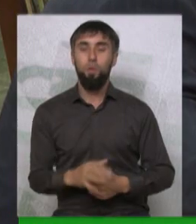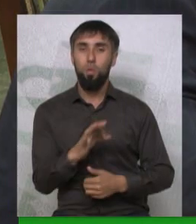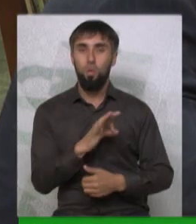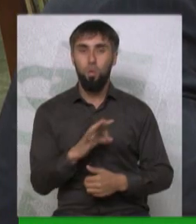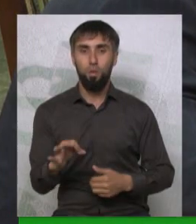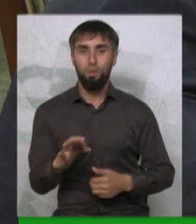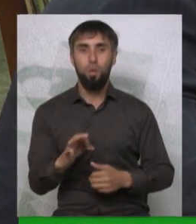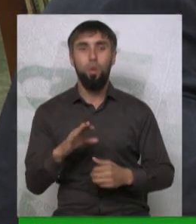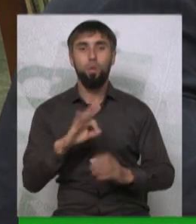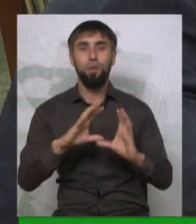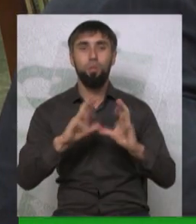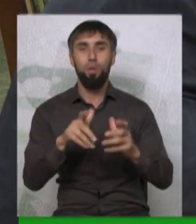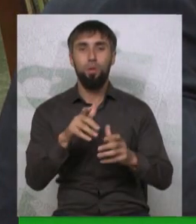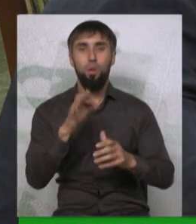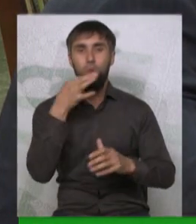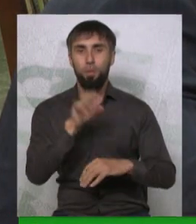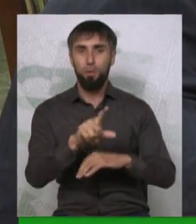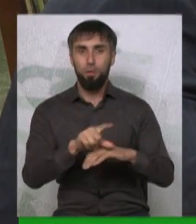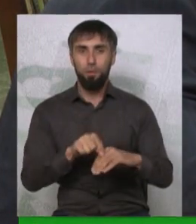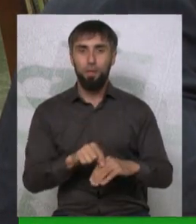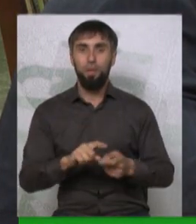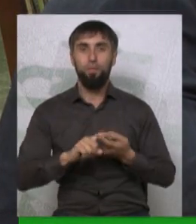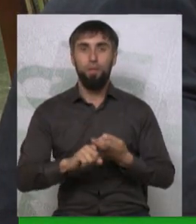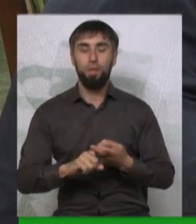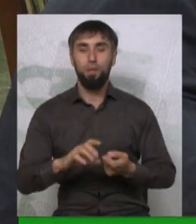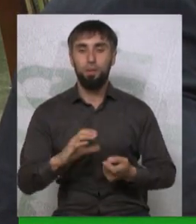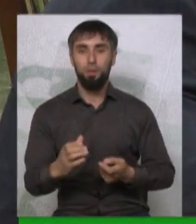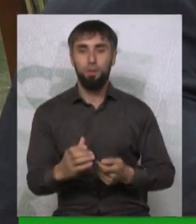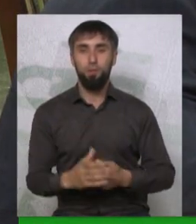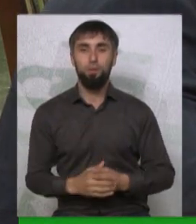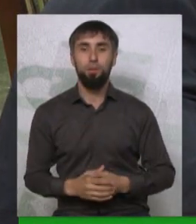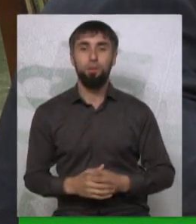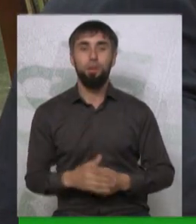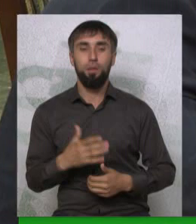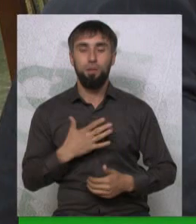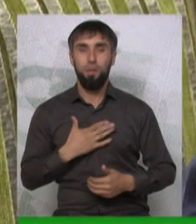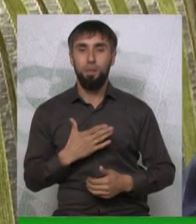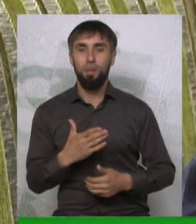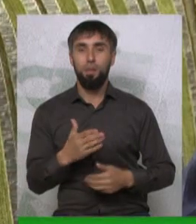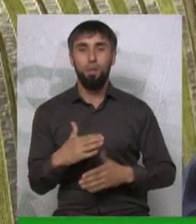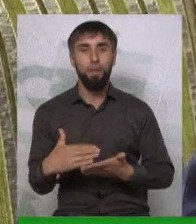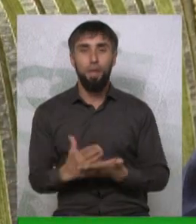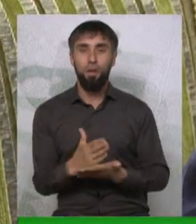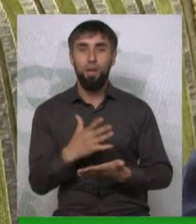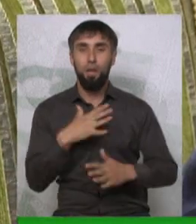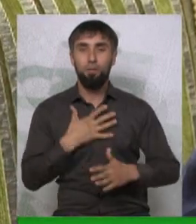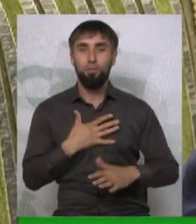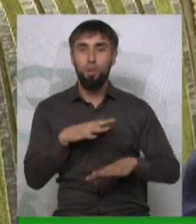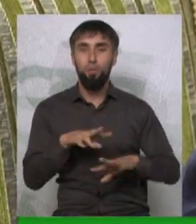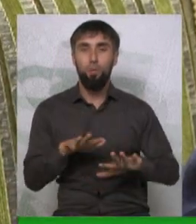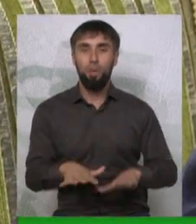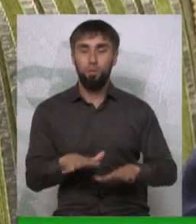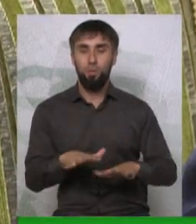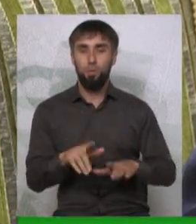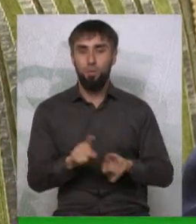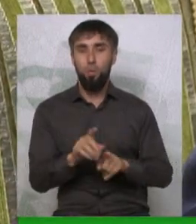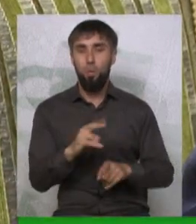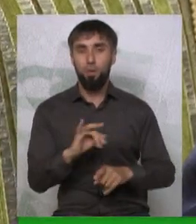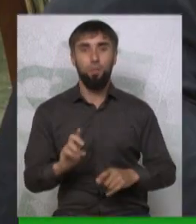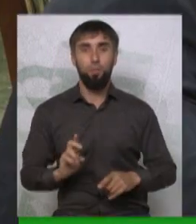от мирового опыта, то есть именно связанную со спецификой нашей страны, с нашей географией. Они